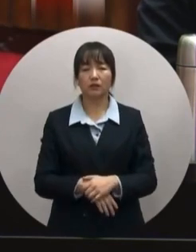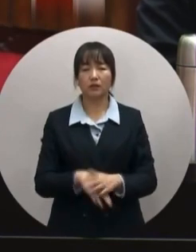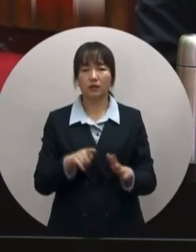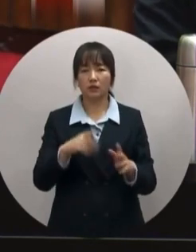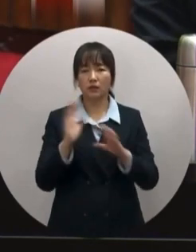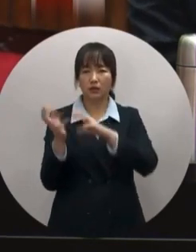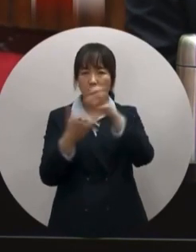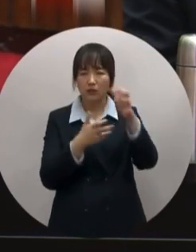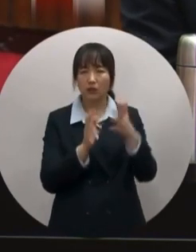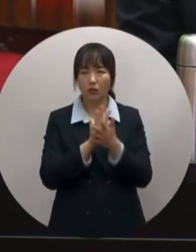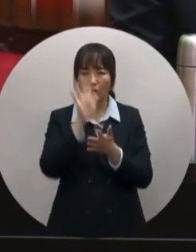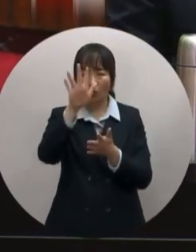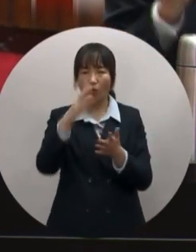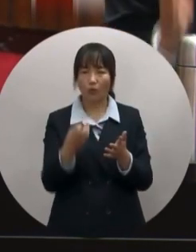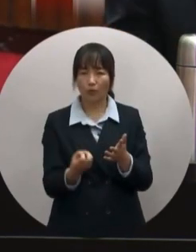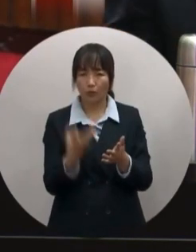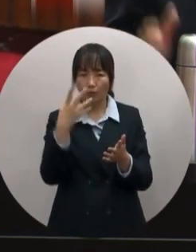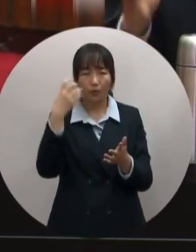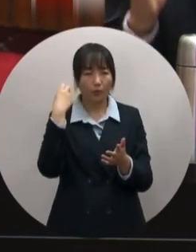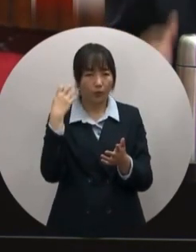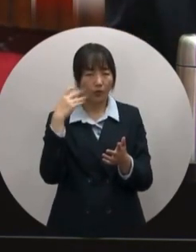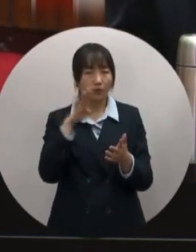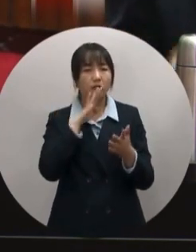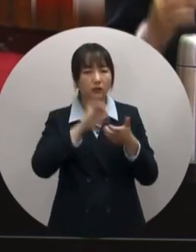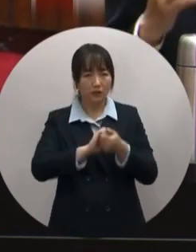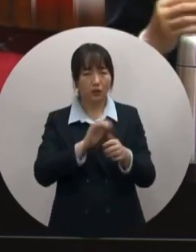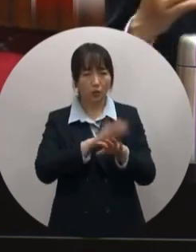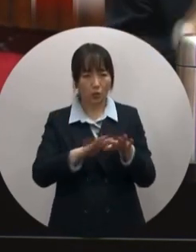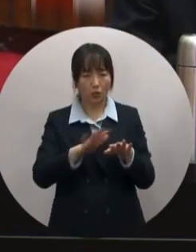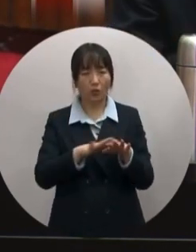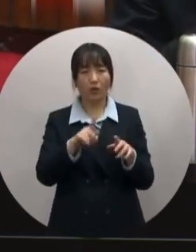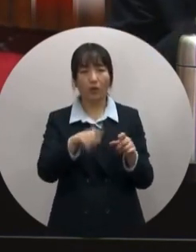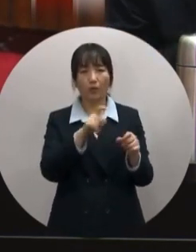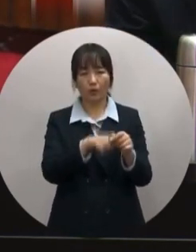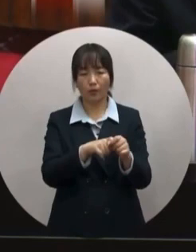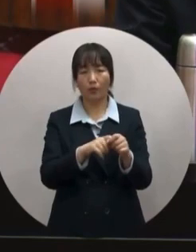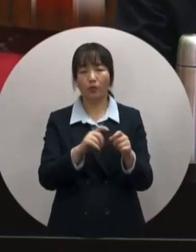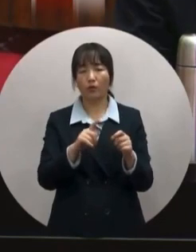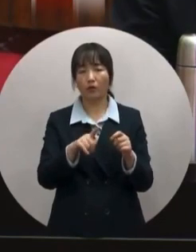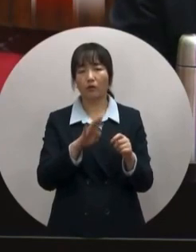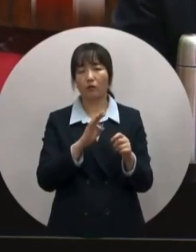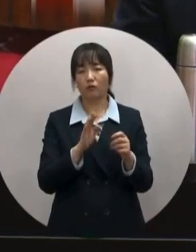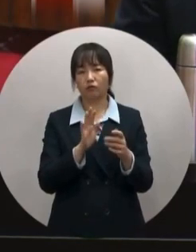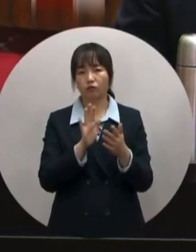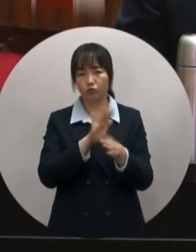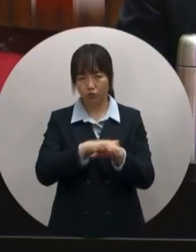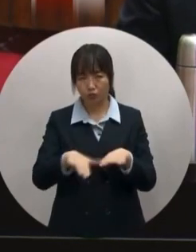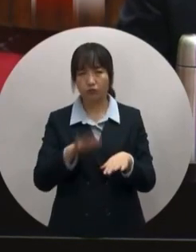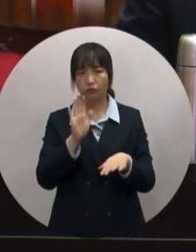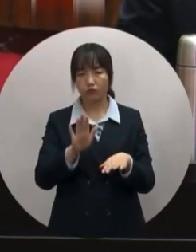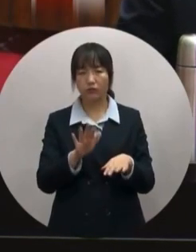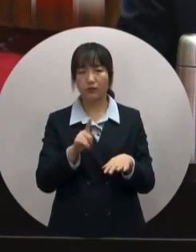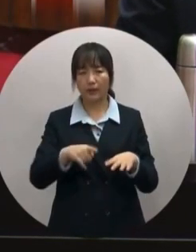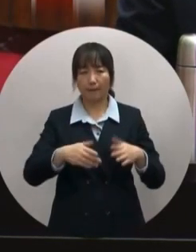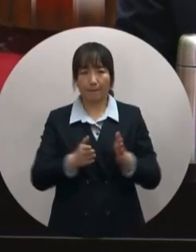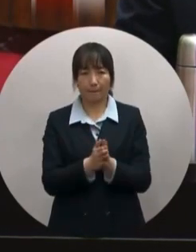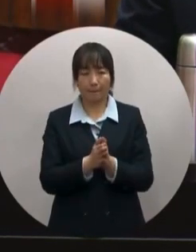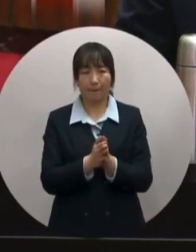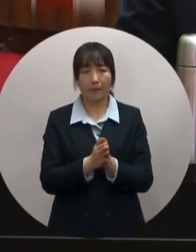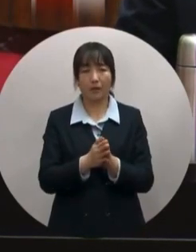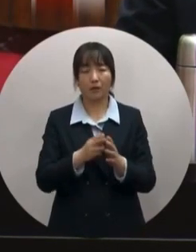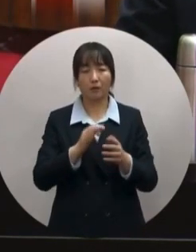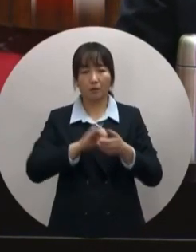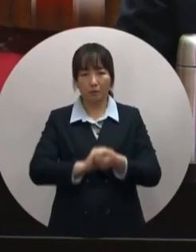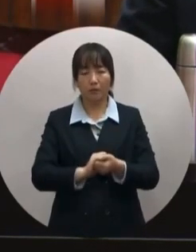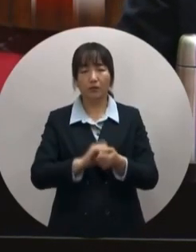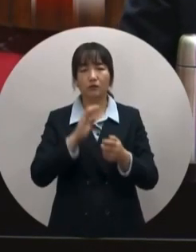世界未來的起勢一定是走到這個碳中河這個趨勢這個不能擋的為